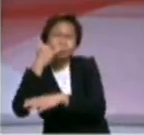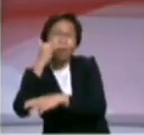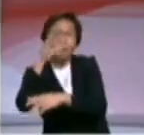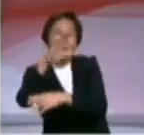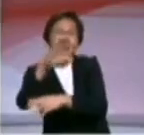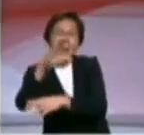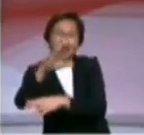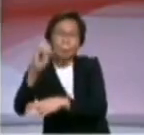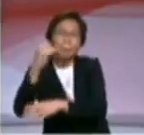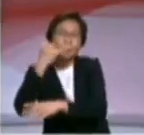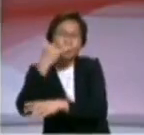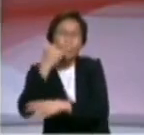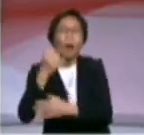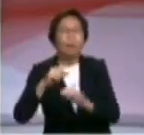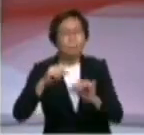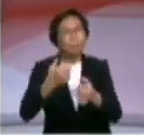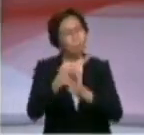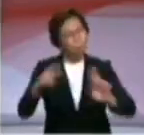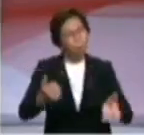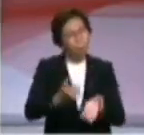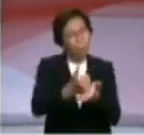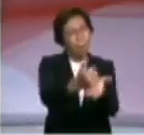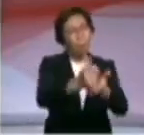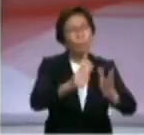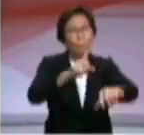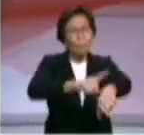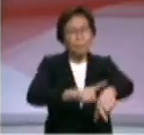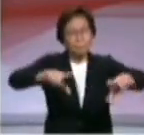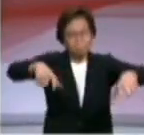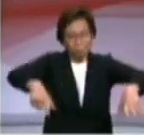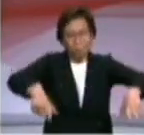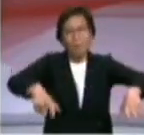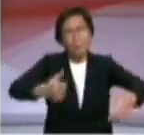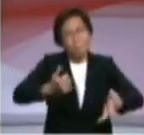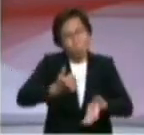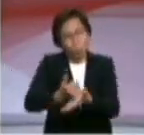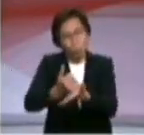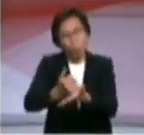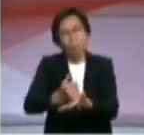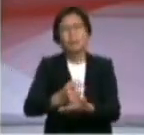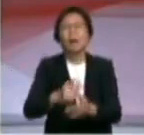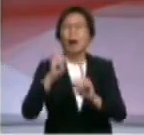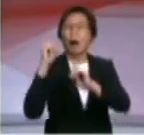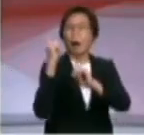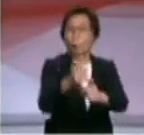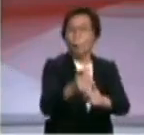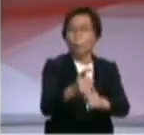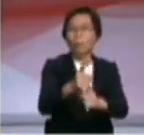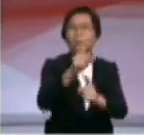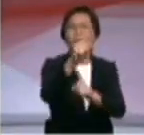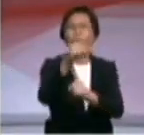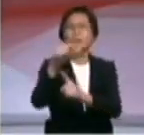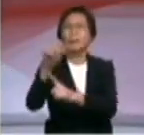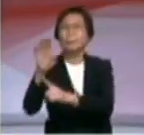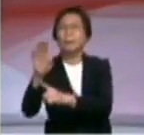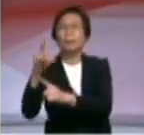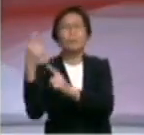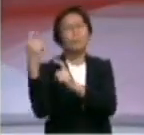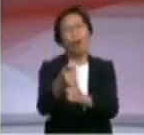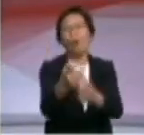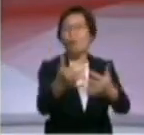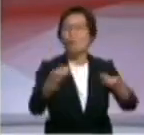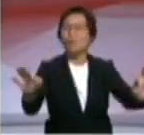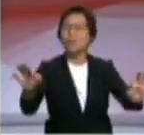memberikan bantuan dalam tempoh PKP ini dan pemberian data 1 gigabit secara percuma